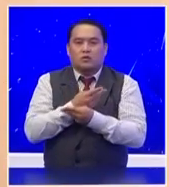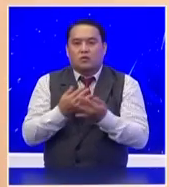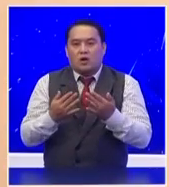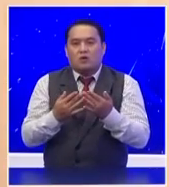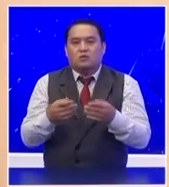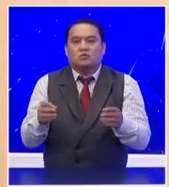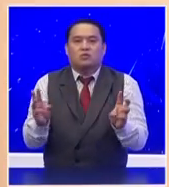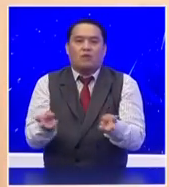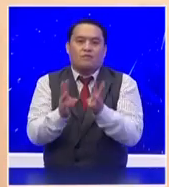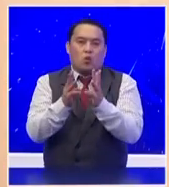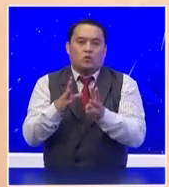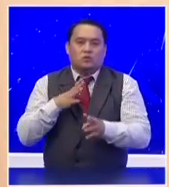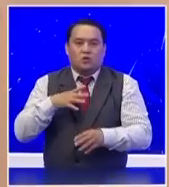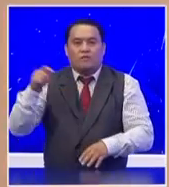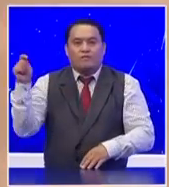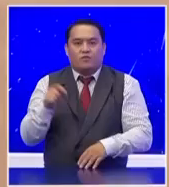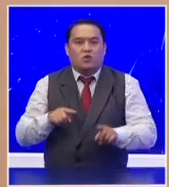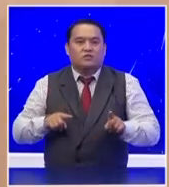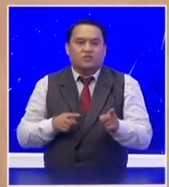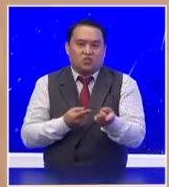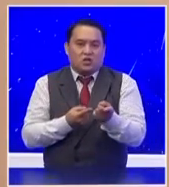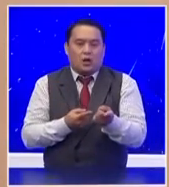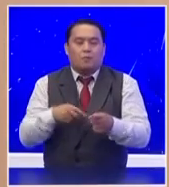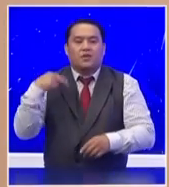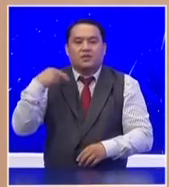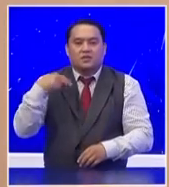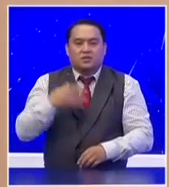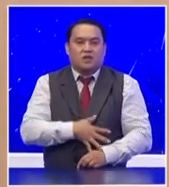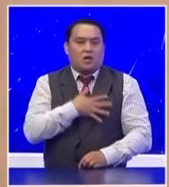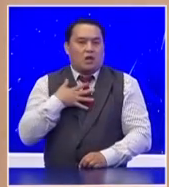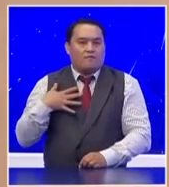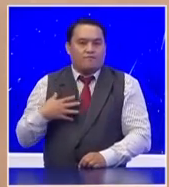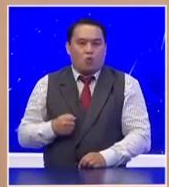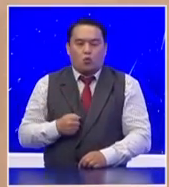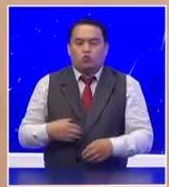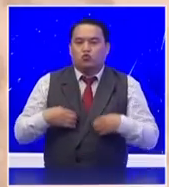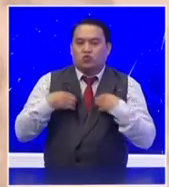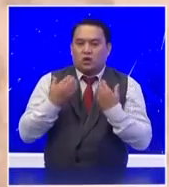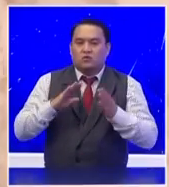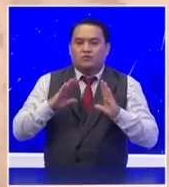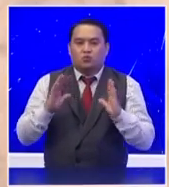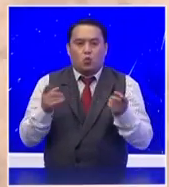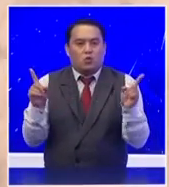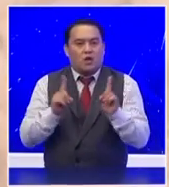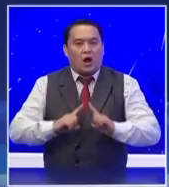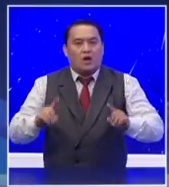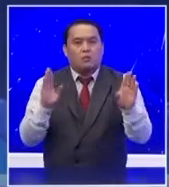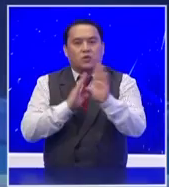берегу костры. Кто-то даже заехал на водоем на внедорожнике. Президент страны выразил недовольство таким варварским отношением к уникальной природе